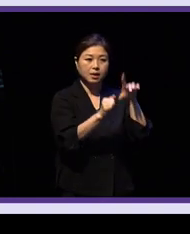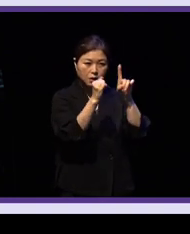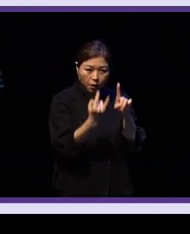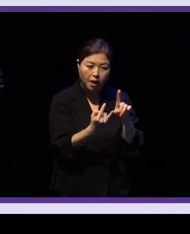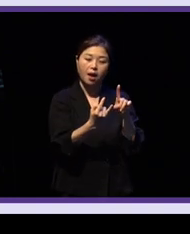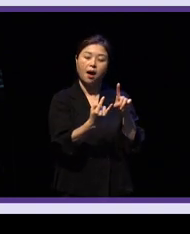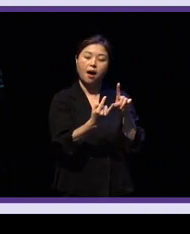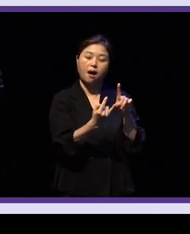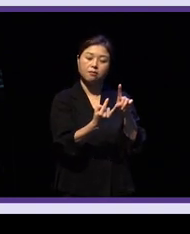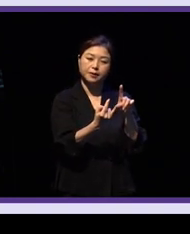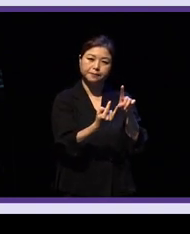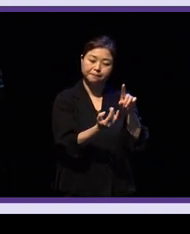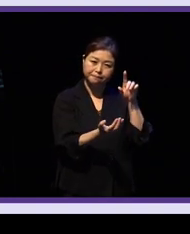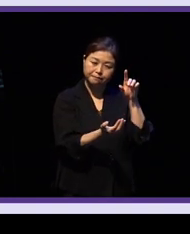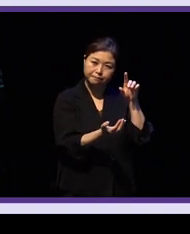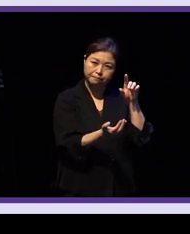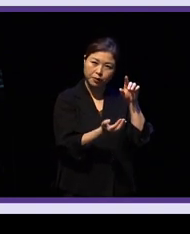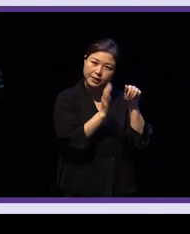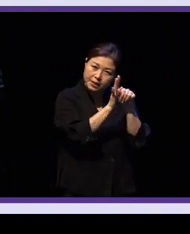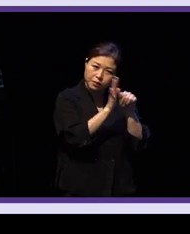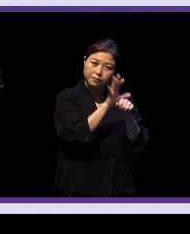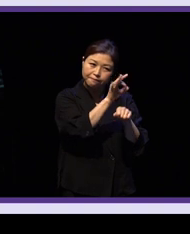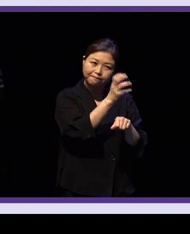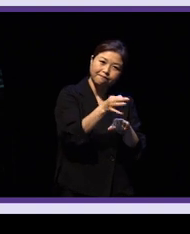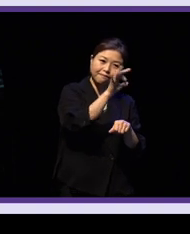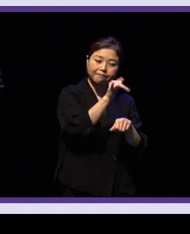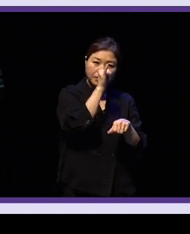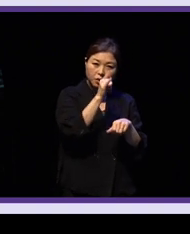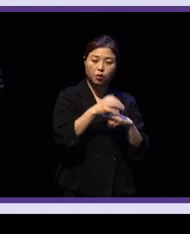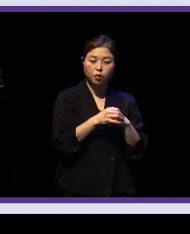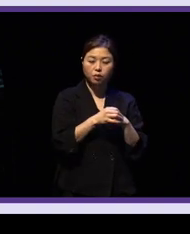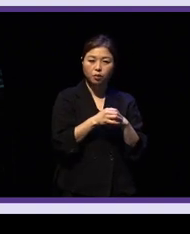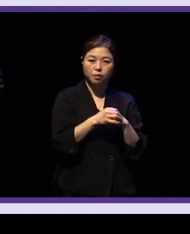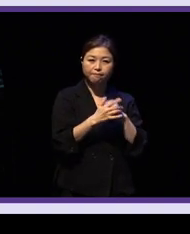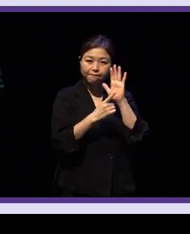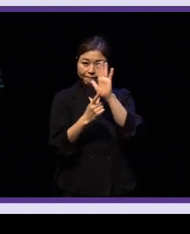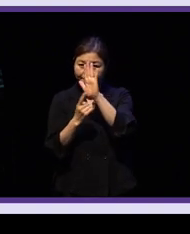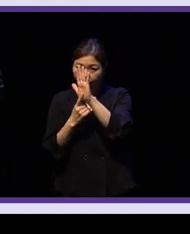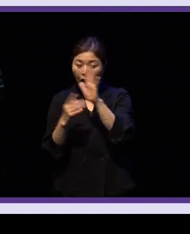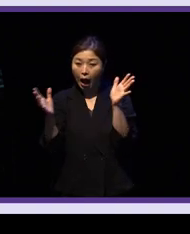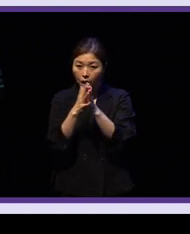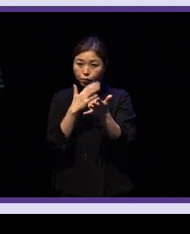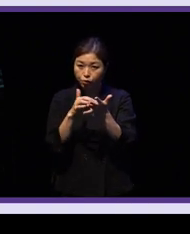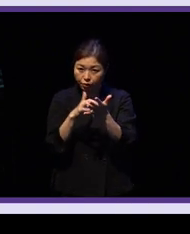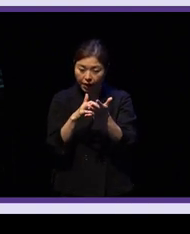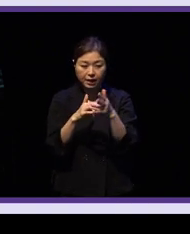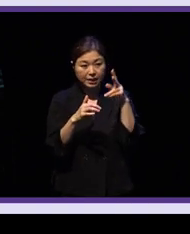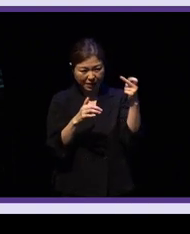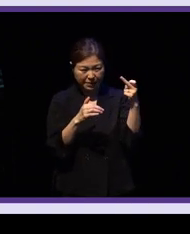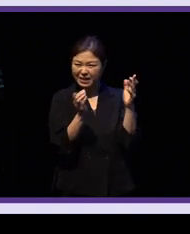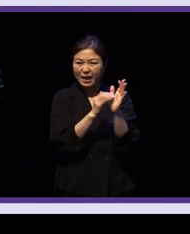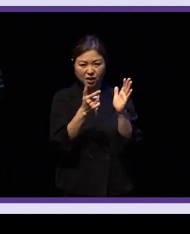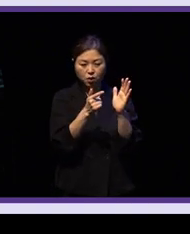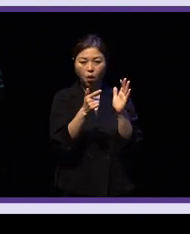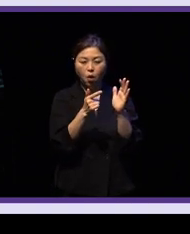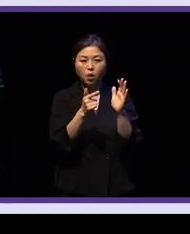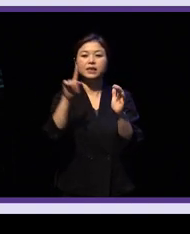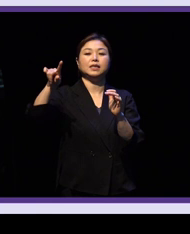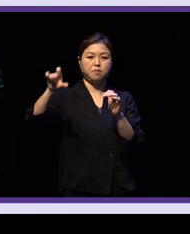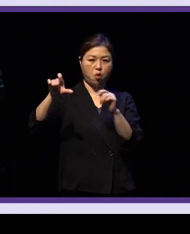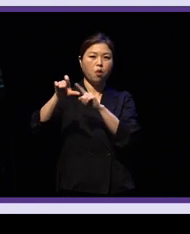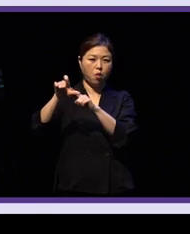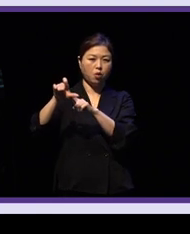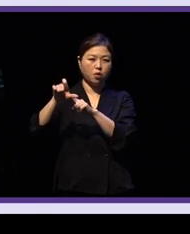최대 단가를 좀 높였다든지 그리고 원래 12회 정도 최대 회차했는데 15일 정도 총 수행 회차를 조금